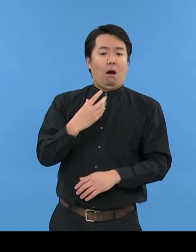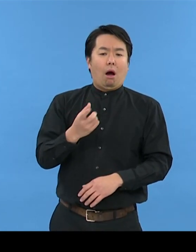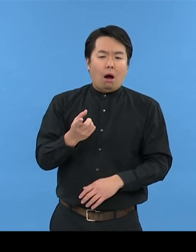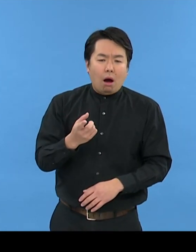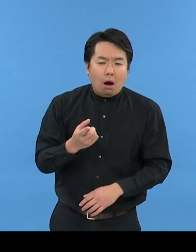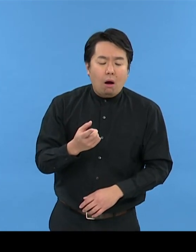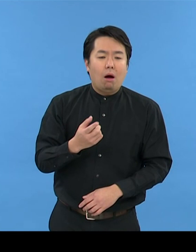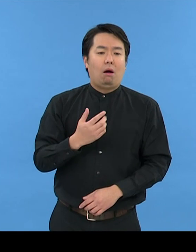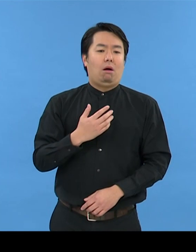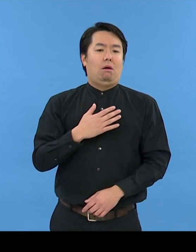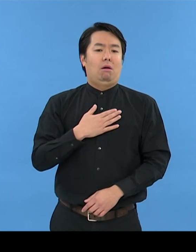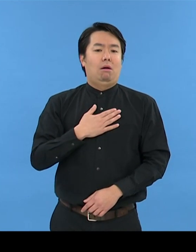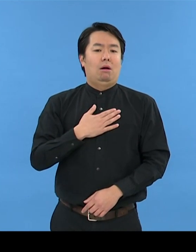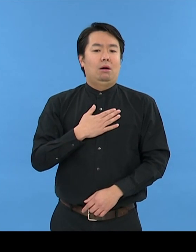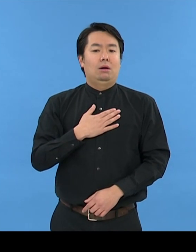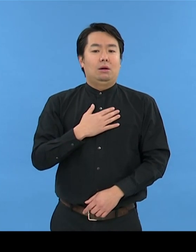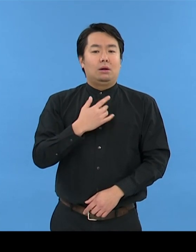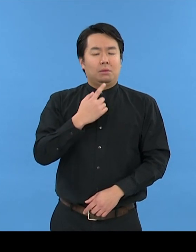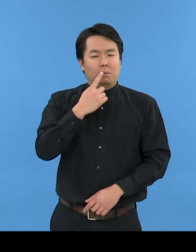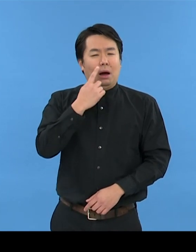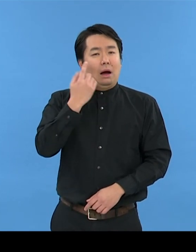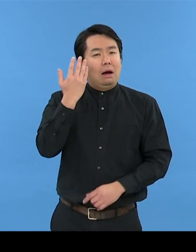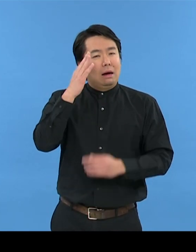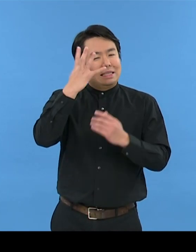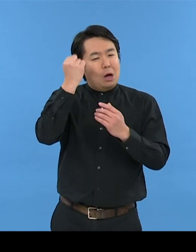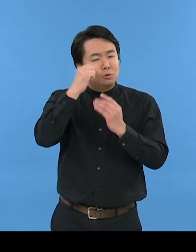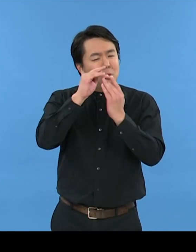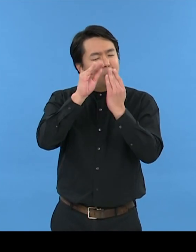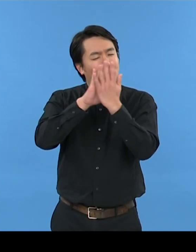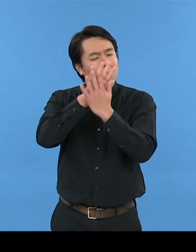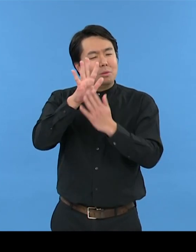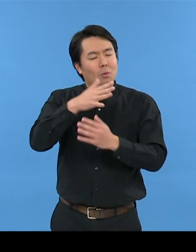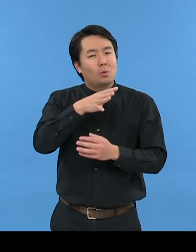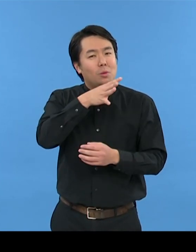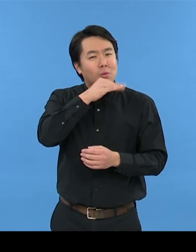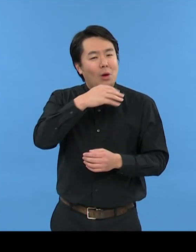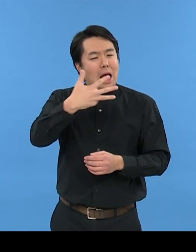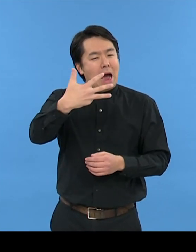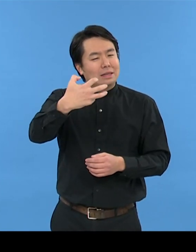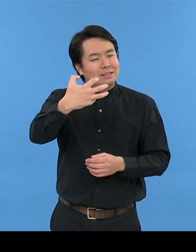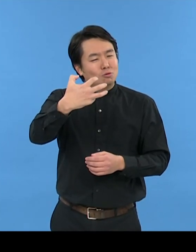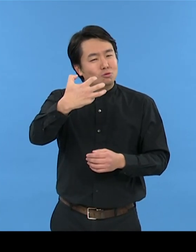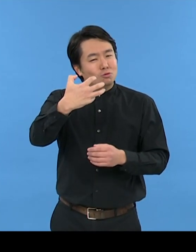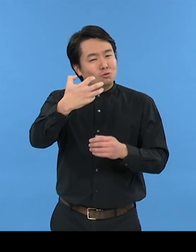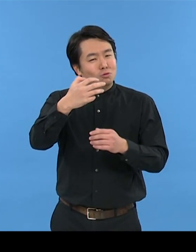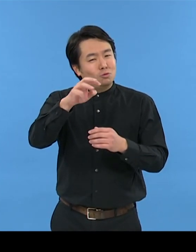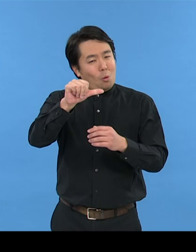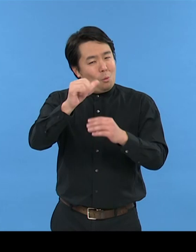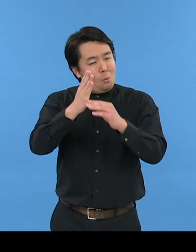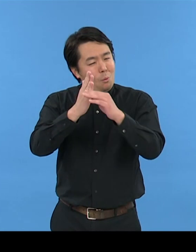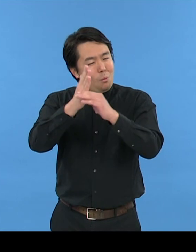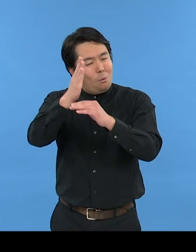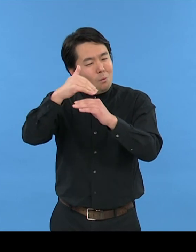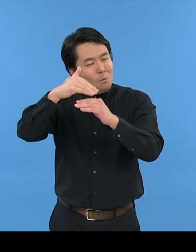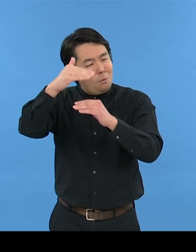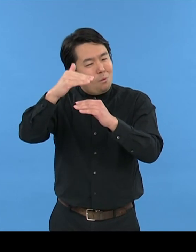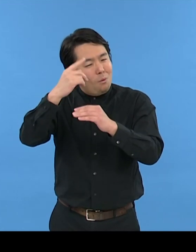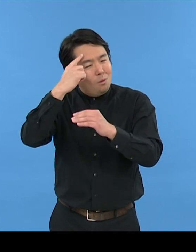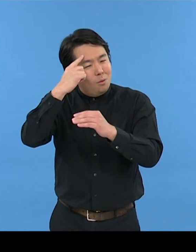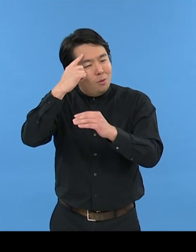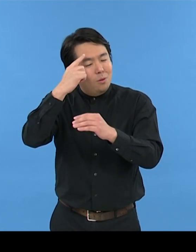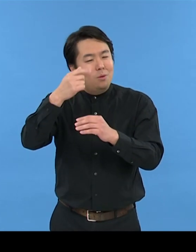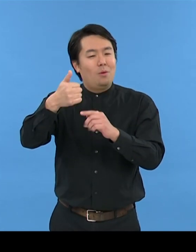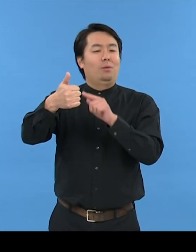という風に言われてでその方まあ年齢はっきり言えば覚えてませんが確か80代